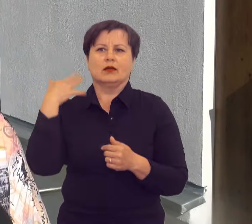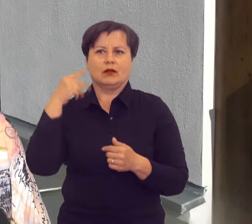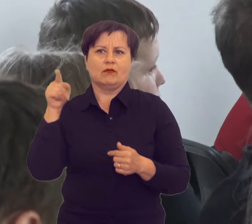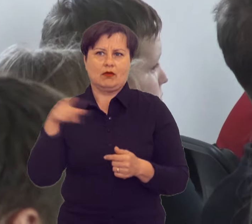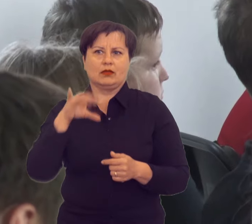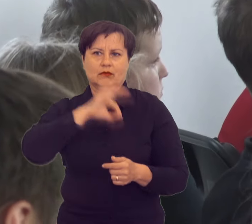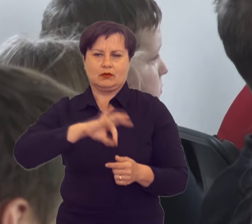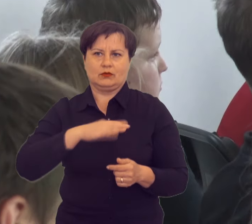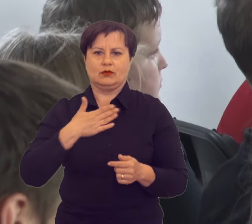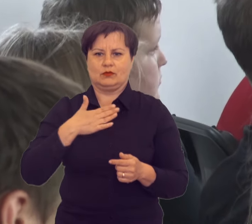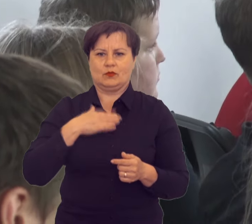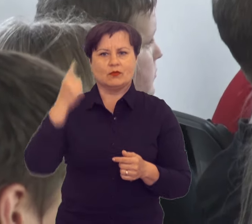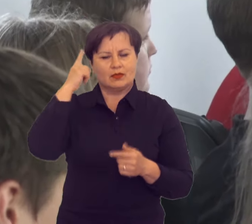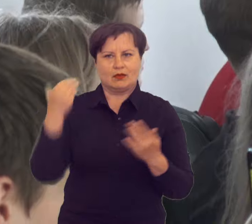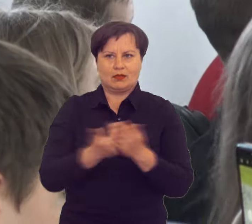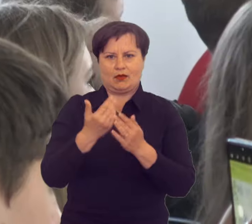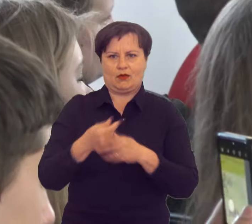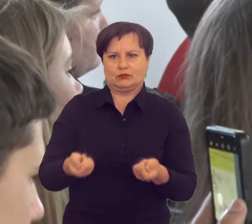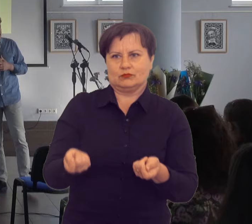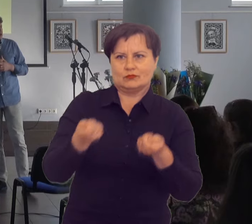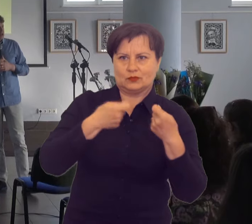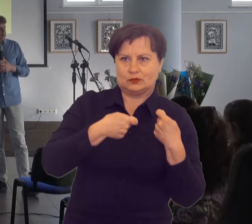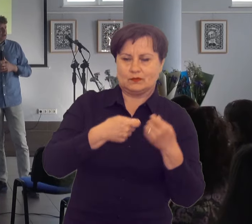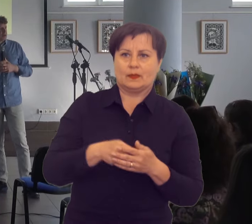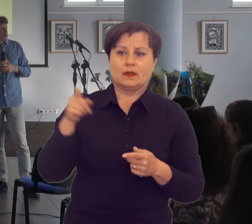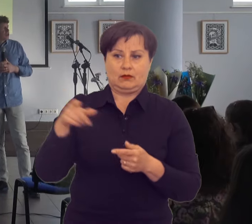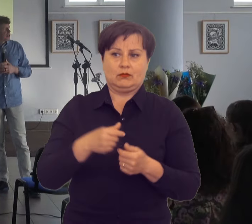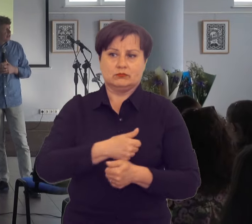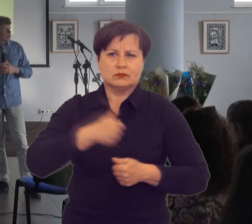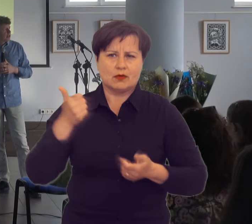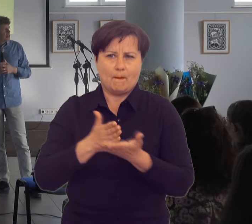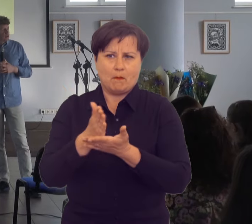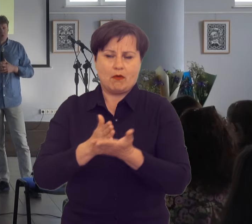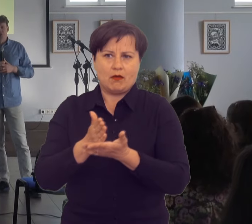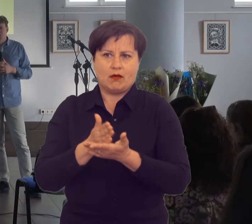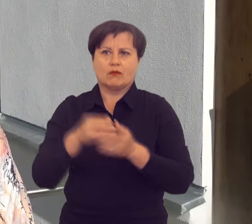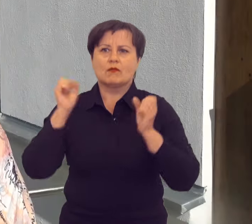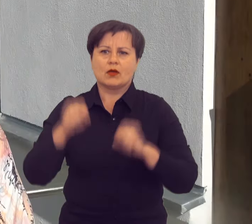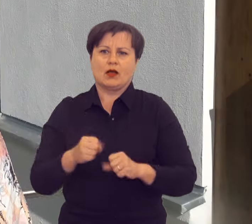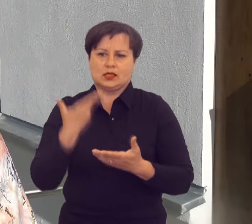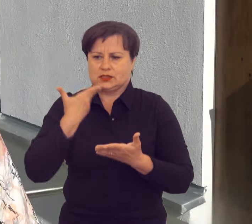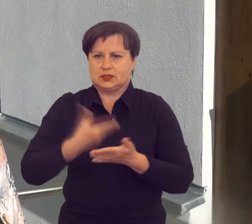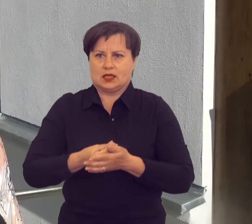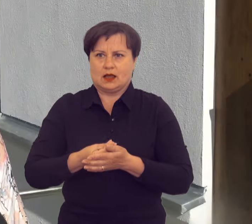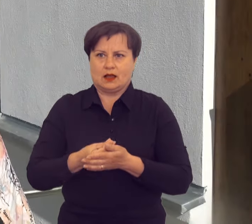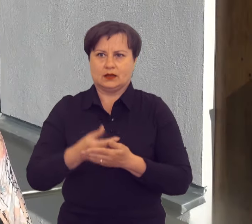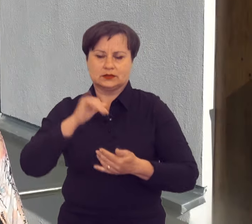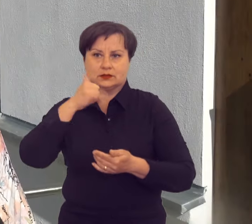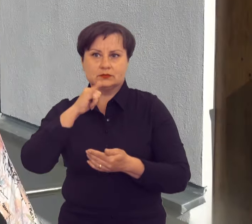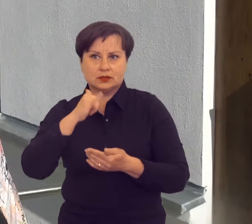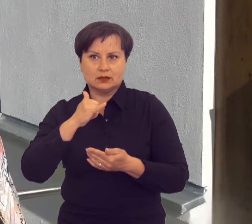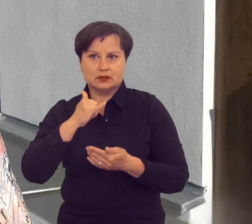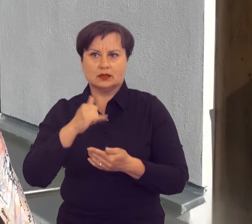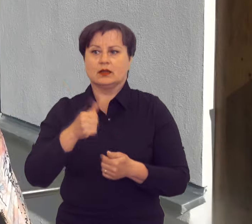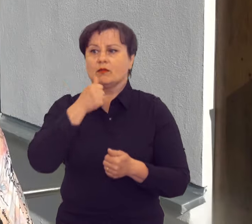didelė nauda ir mums naujų idėjų įneša į mūsų įstaigą. Tai yra labai svarbi patirtis. Jie gali save išsibandyti, sakykime, jeigu jam patinka